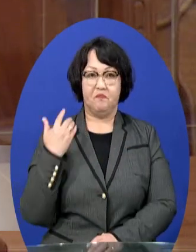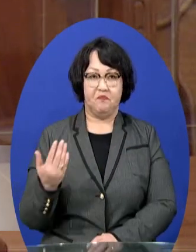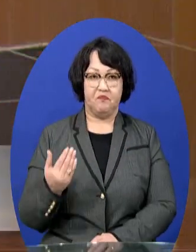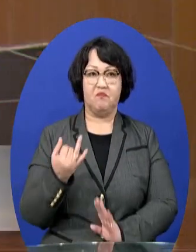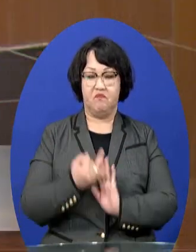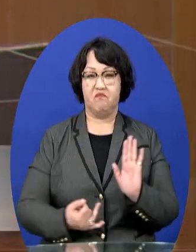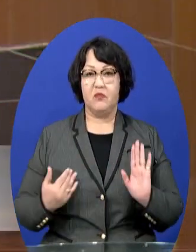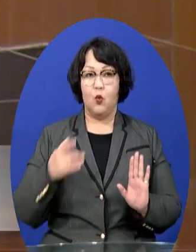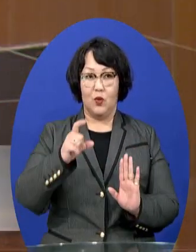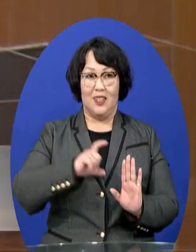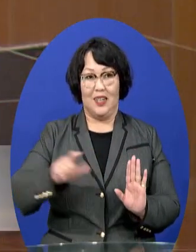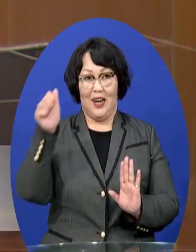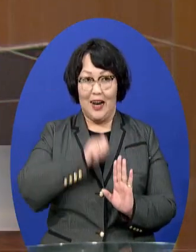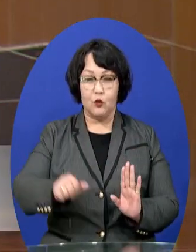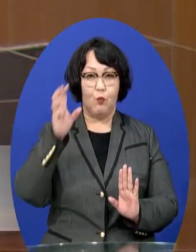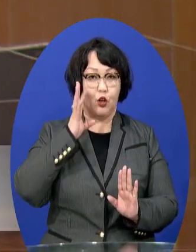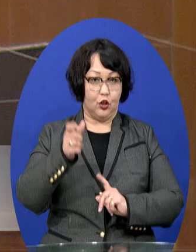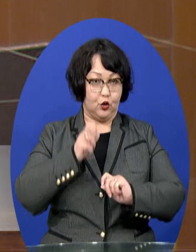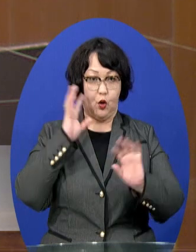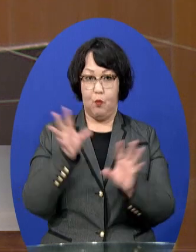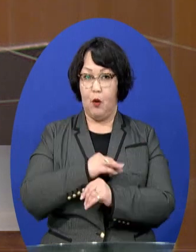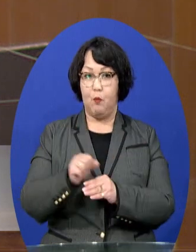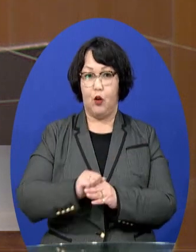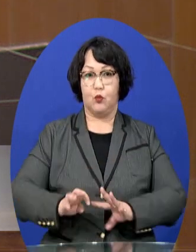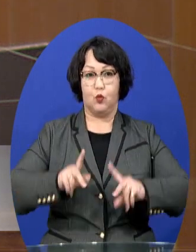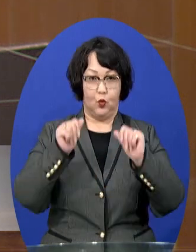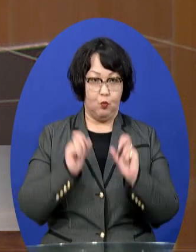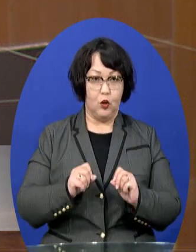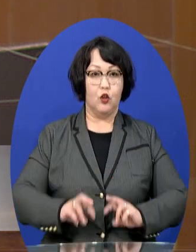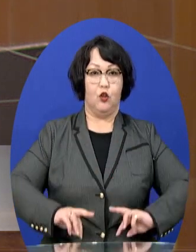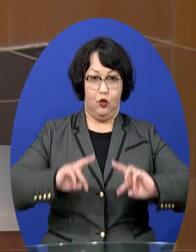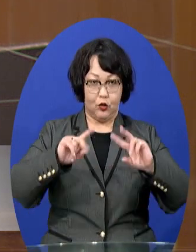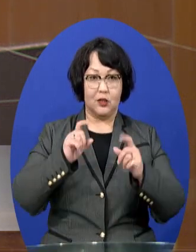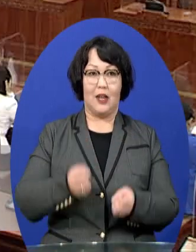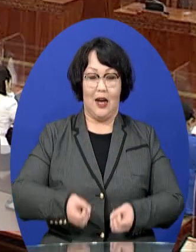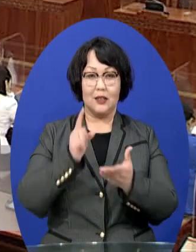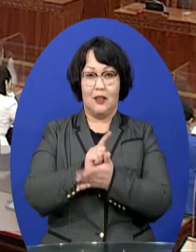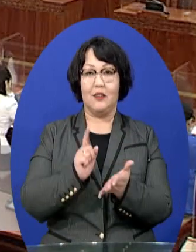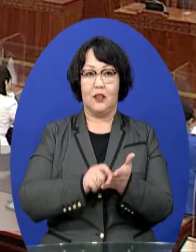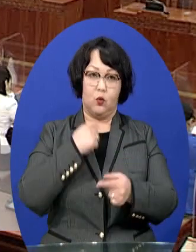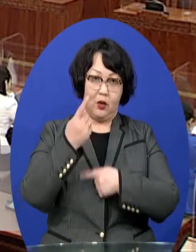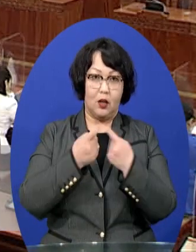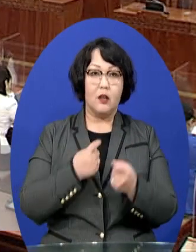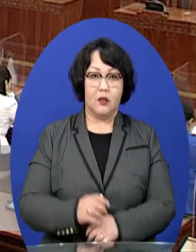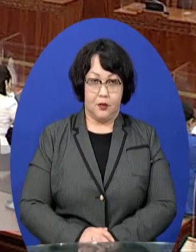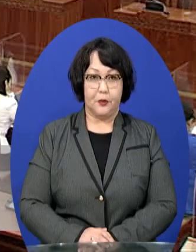чиглэсэн бодлого зохицуултуудаа боловсронгуй болгох, өөрчлөлт гарах шаардлагатай гэдэг тухайд ч яригдж байгаа